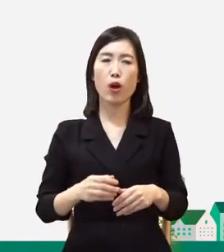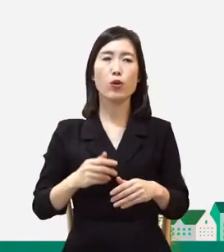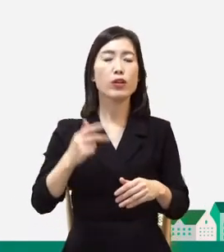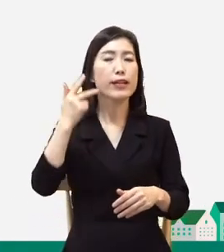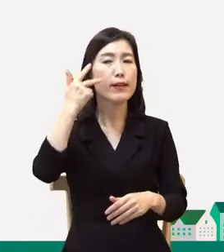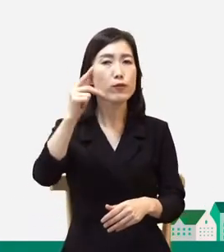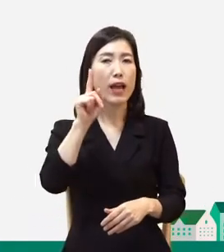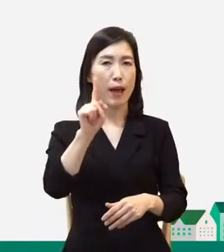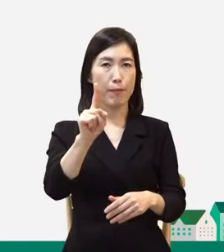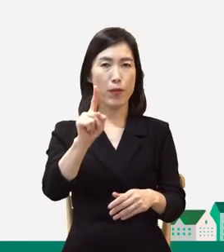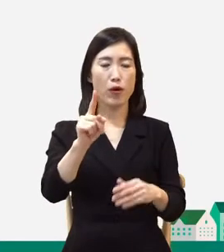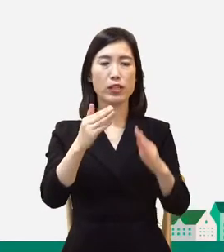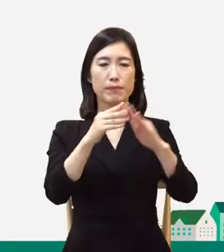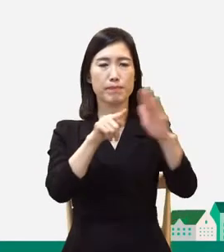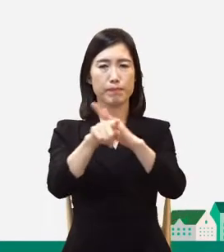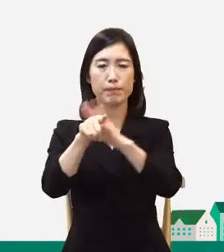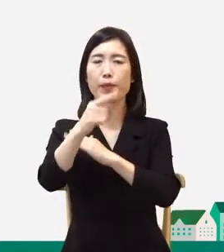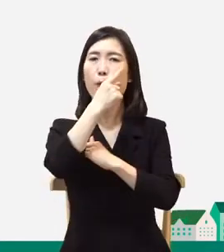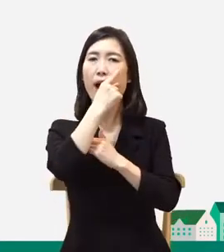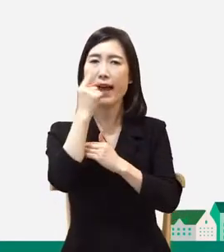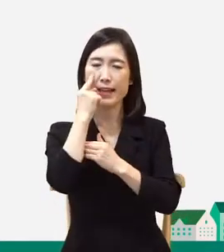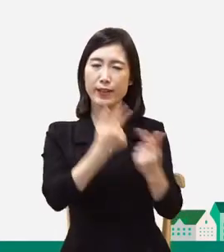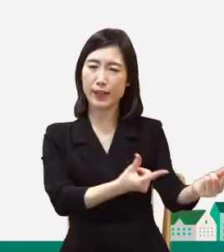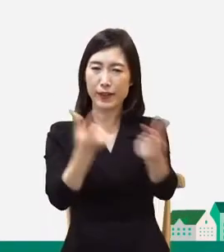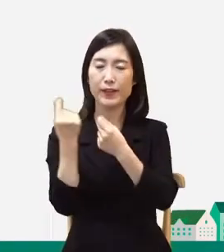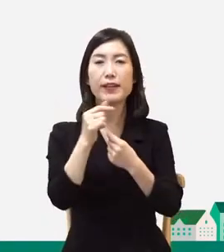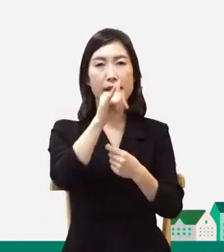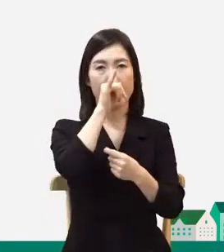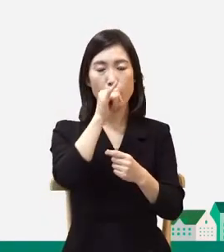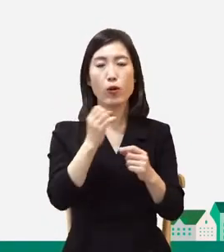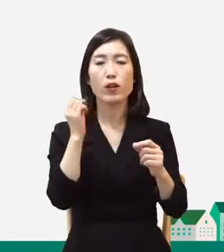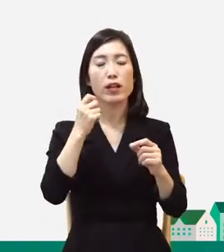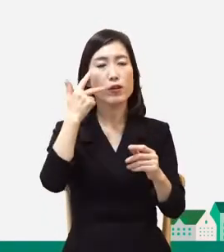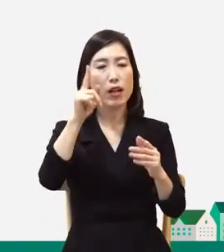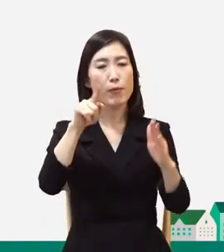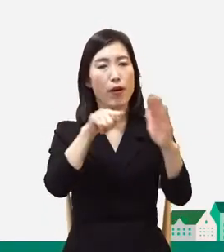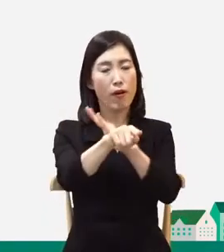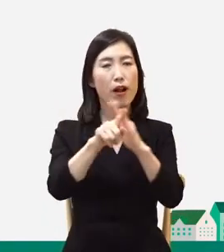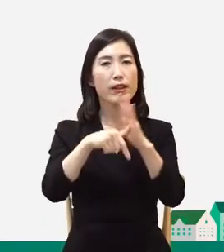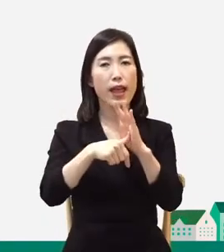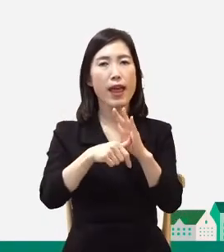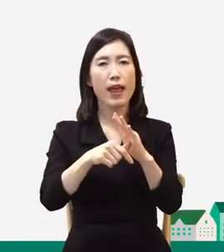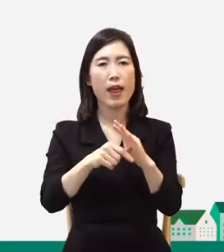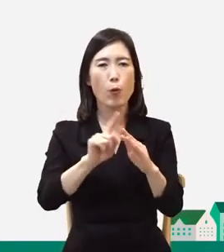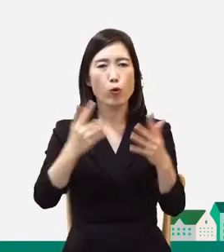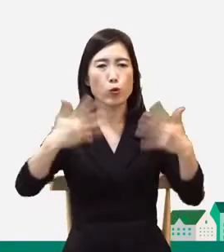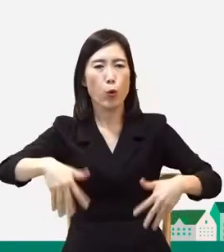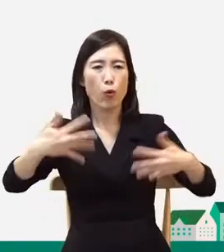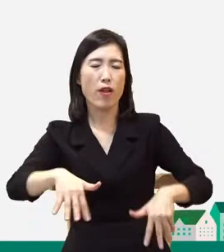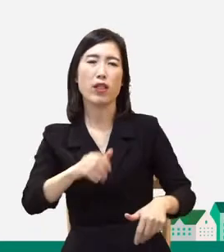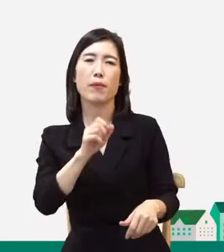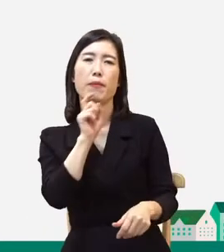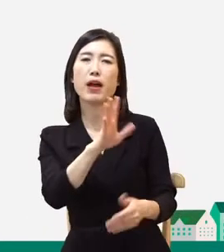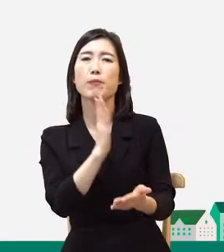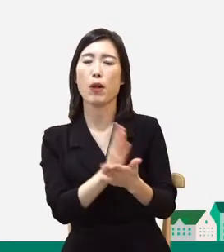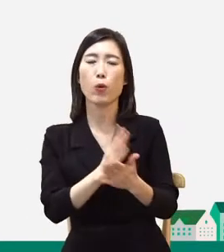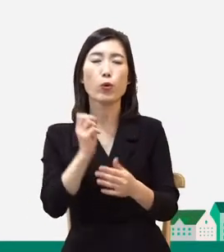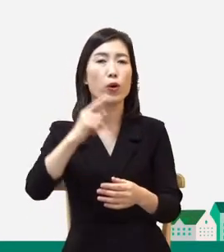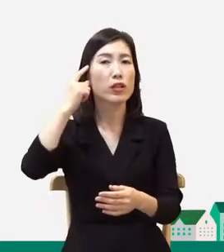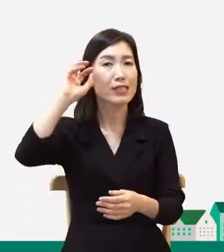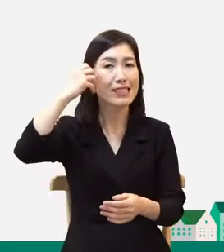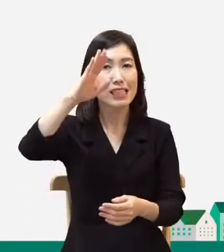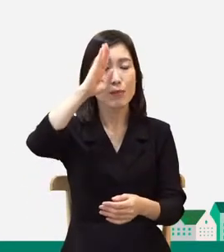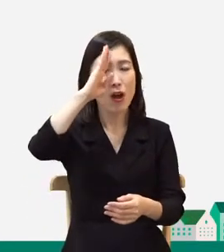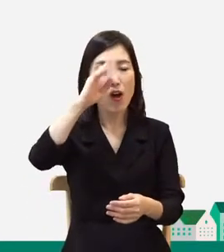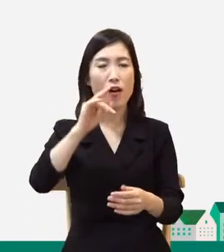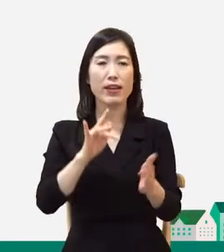모든 입주민들에게 예외 없이 적용하고 있습니다. 서비스 지원 시 단주 조건을 요구하지 않으며 정신질환 약물 복용